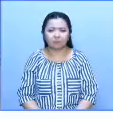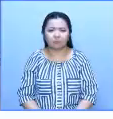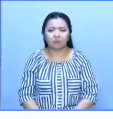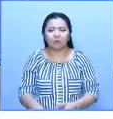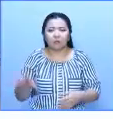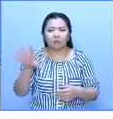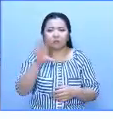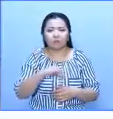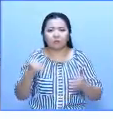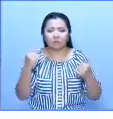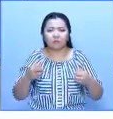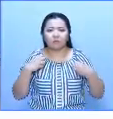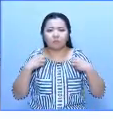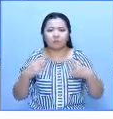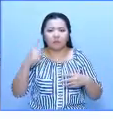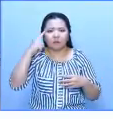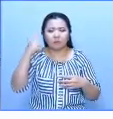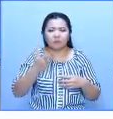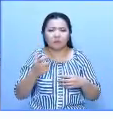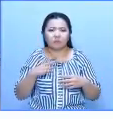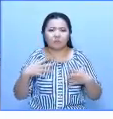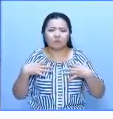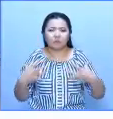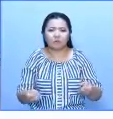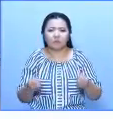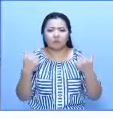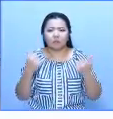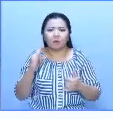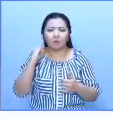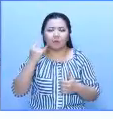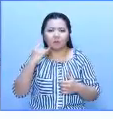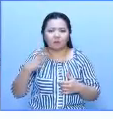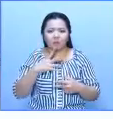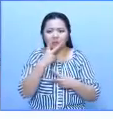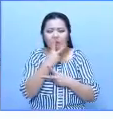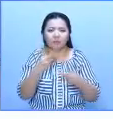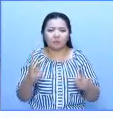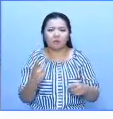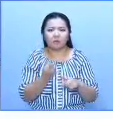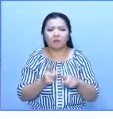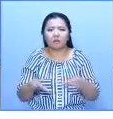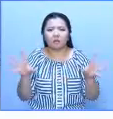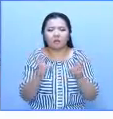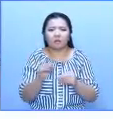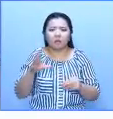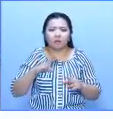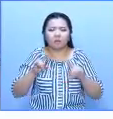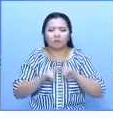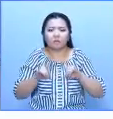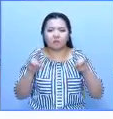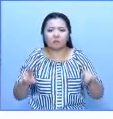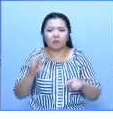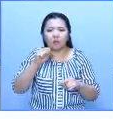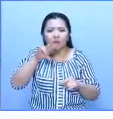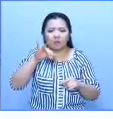Во всем мире сегодня празднуется День психического здоровья. В Павлодаре тоже не оставили его без внимания. В местном городском саду участники клуба